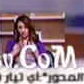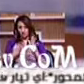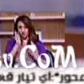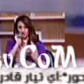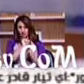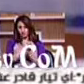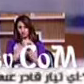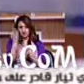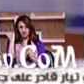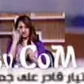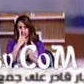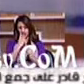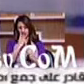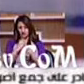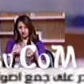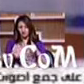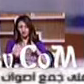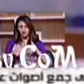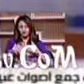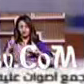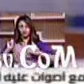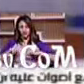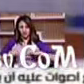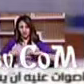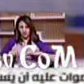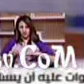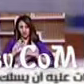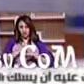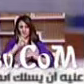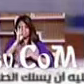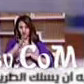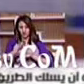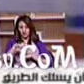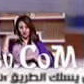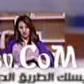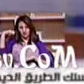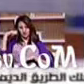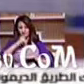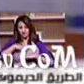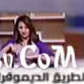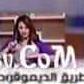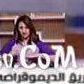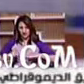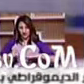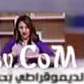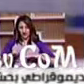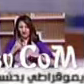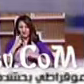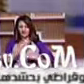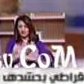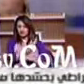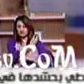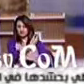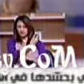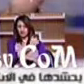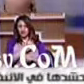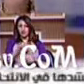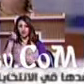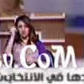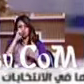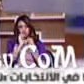الثوره ا القضيه حجزها المستشار خالد المحجوب رئيس هيئه محكمه مستانف الاسماعيليه للحكم باكر يعني